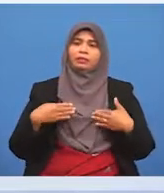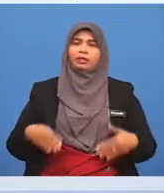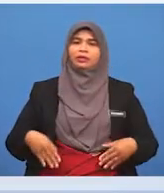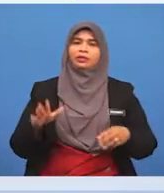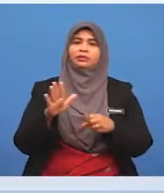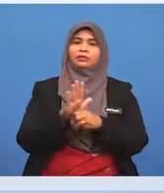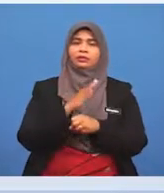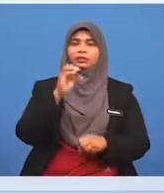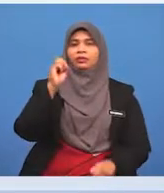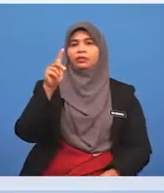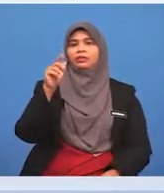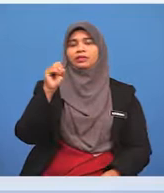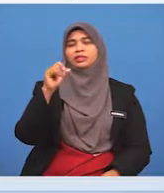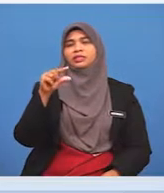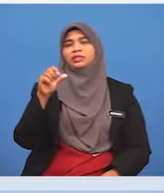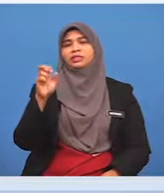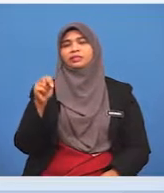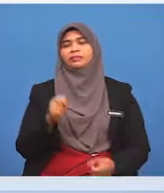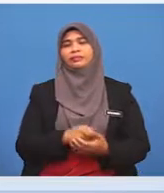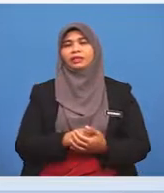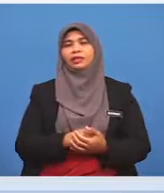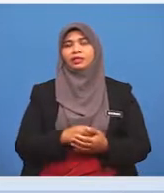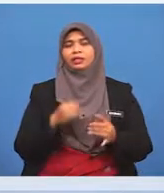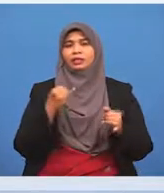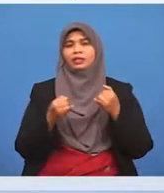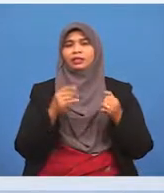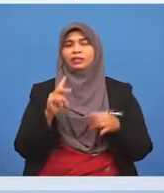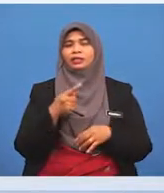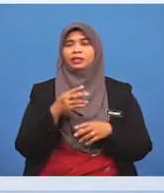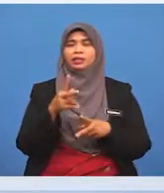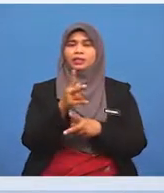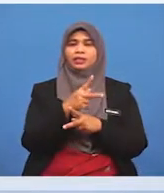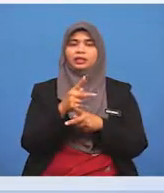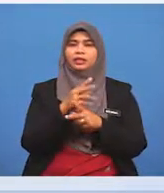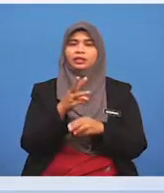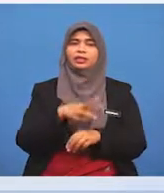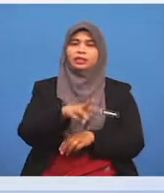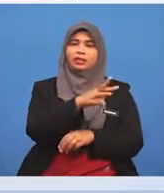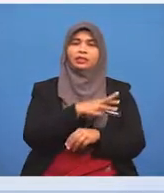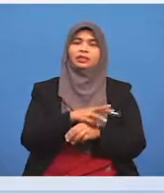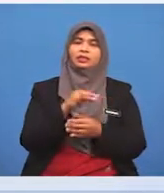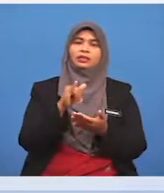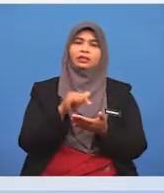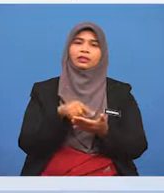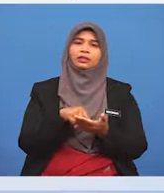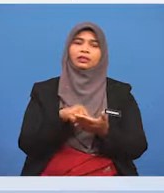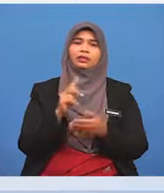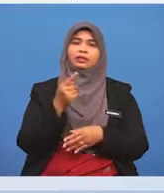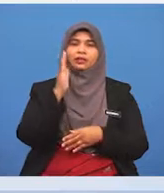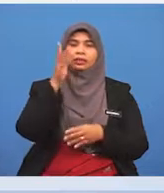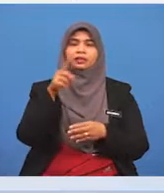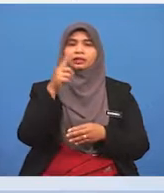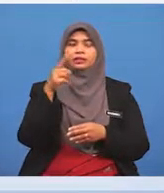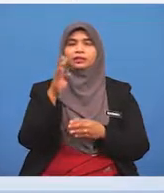yang secukupnya. Jika kita menjaga persekitaran ini, kita akan sentiasa